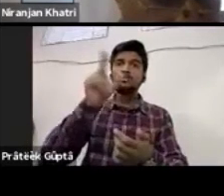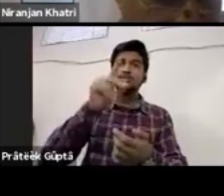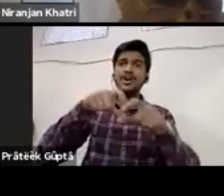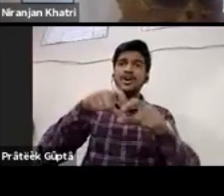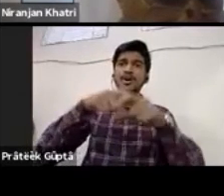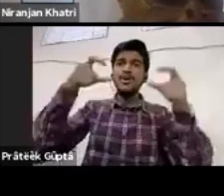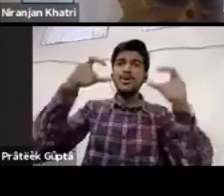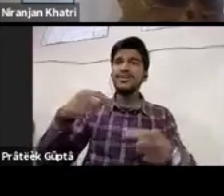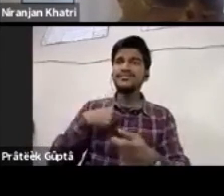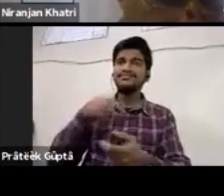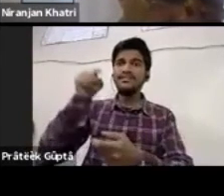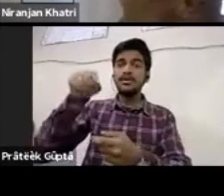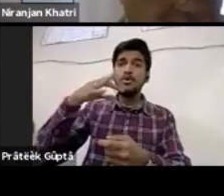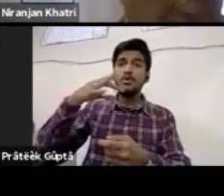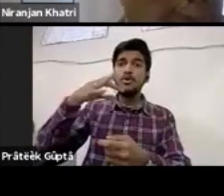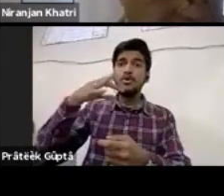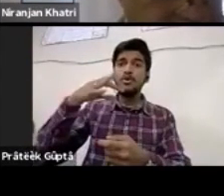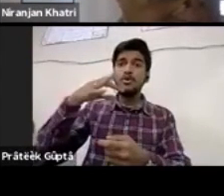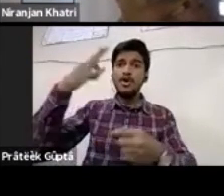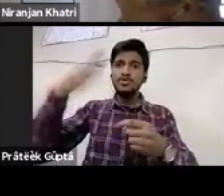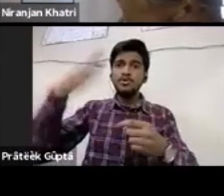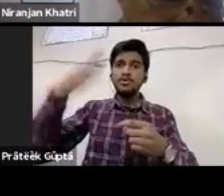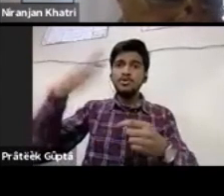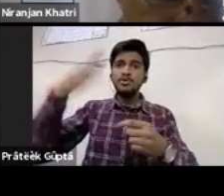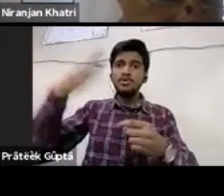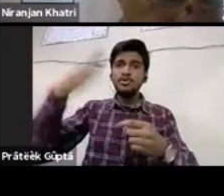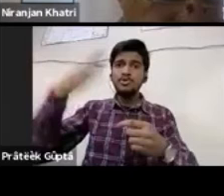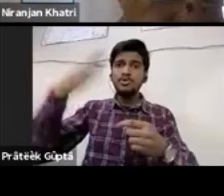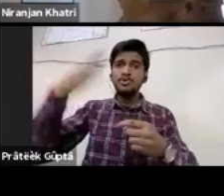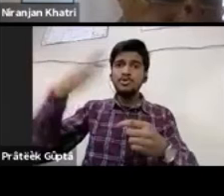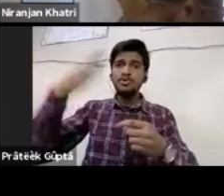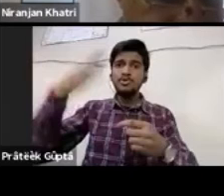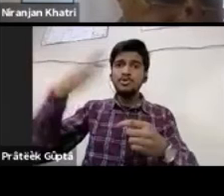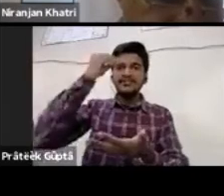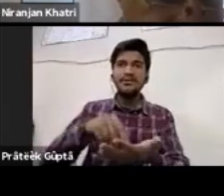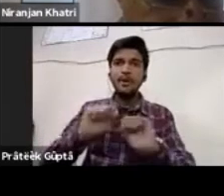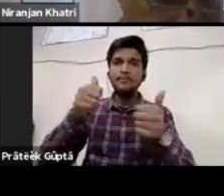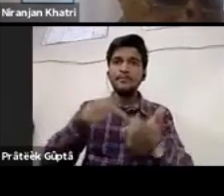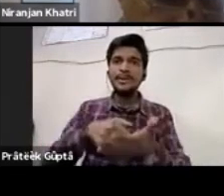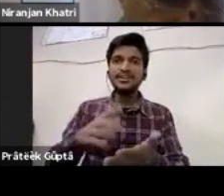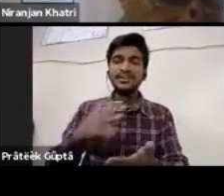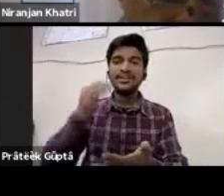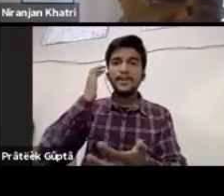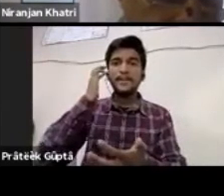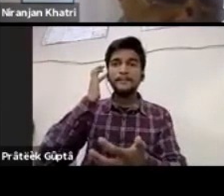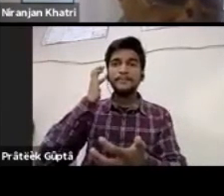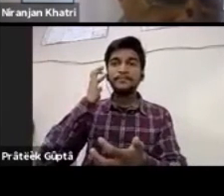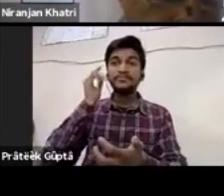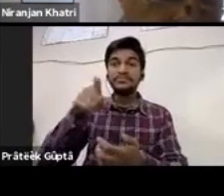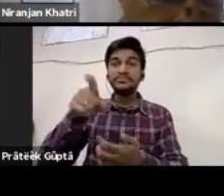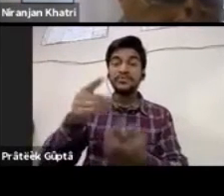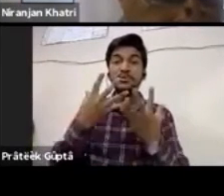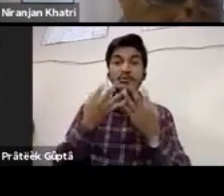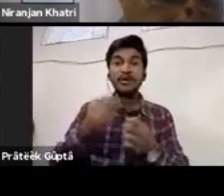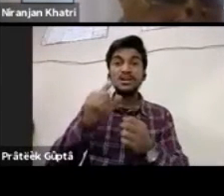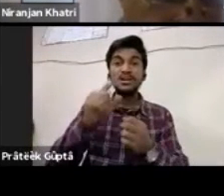सो टेक्नोलॉजी इज इवॉल्विंग एंड डायनेमिक थिंग। तो क्या कोई ऐसा वे है जिसपे हम